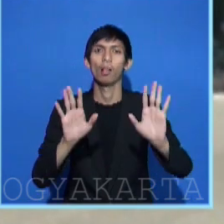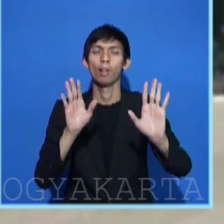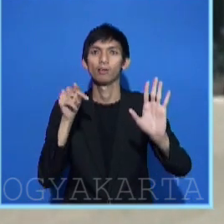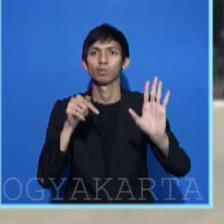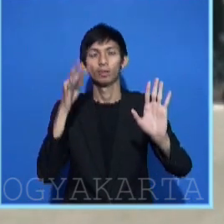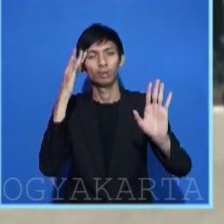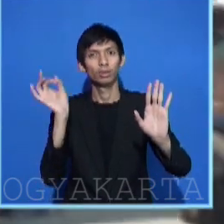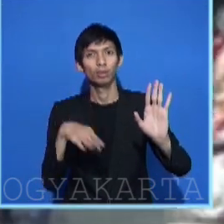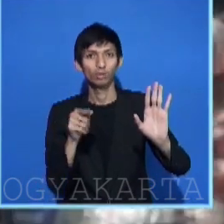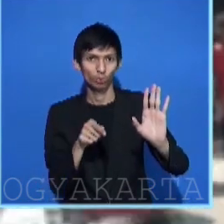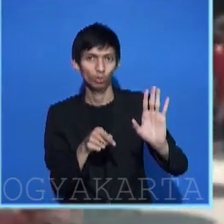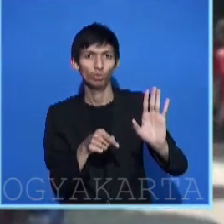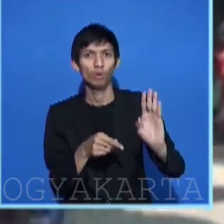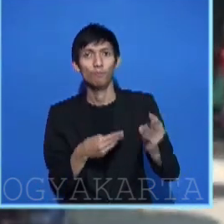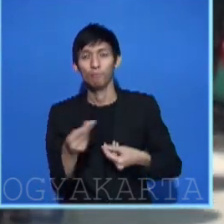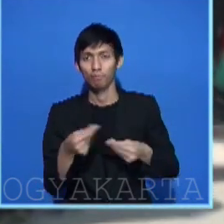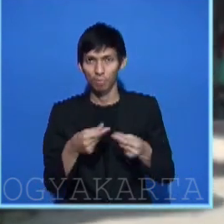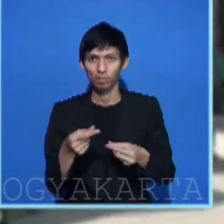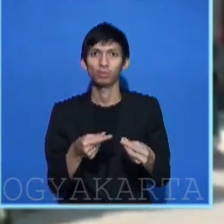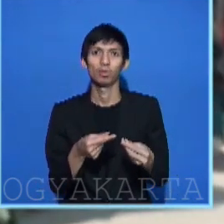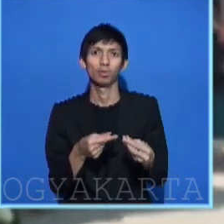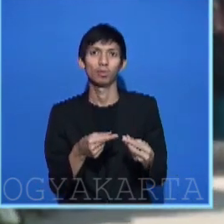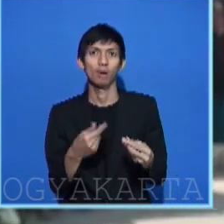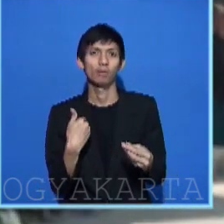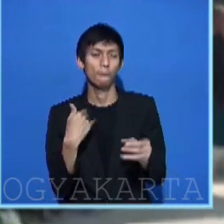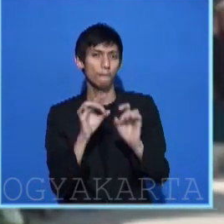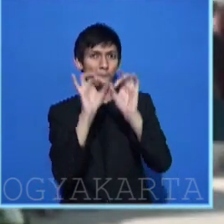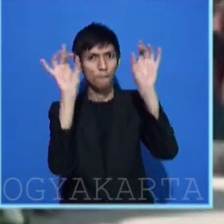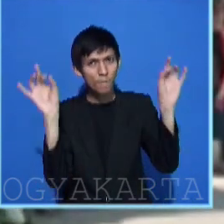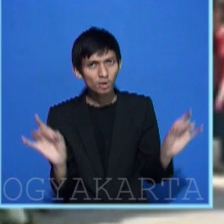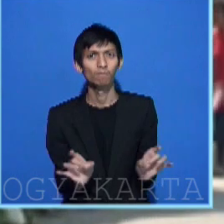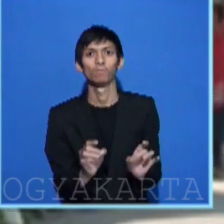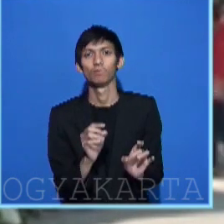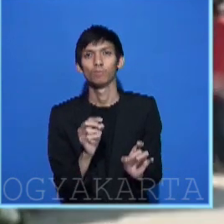menika. Peken Kembang Sari menika nate sasap ing maneka werni pasanggiri